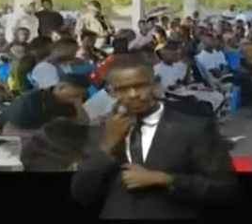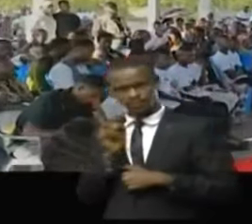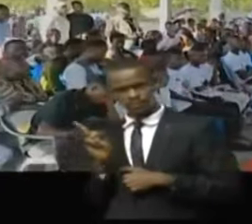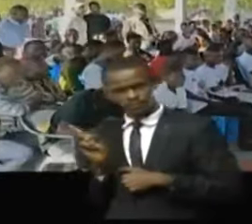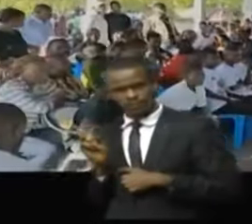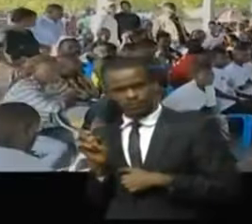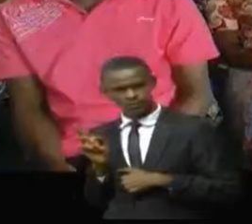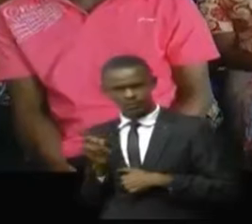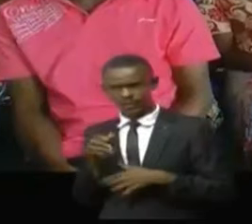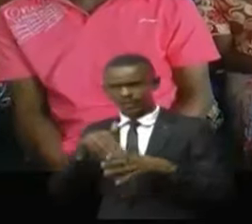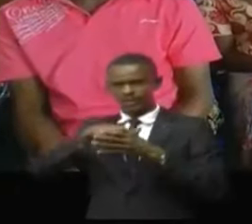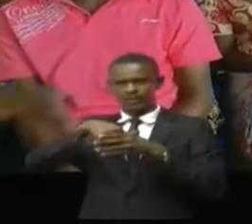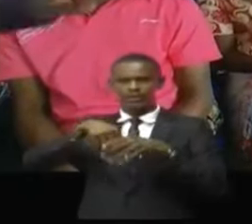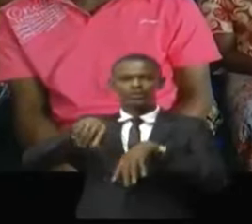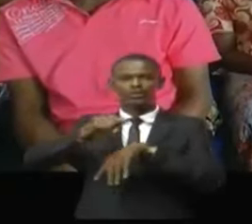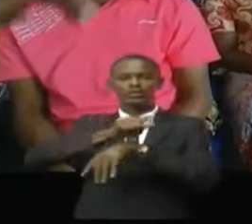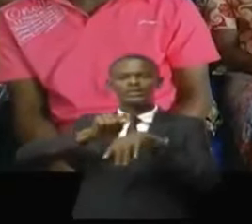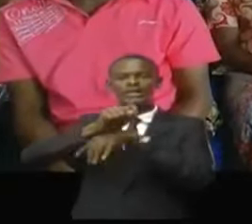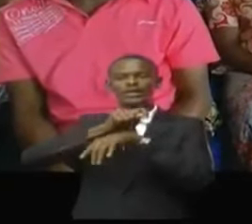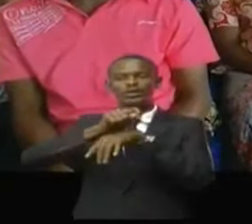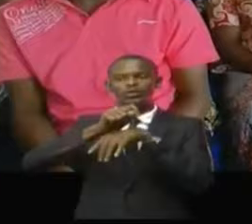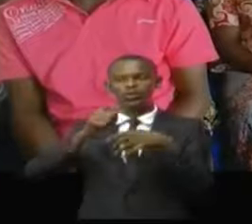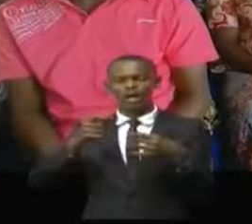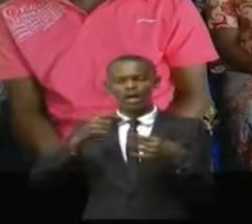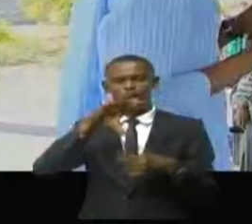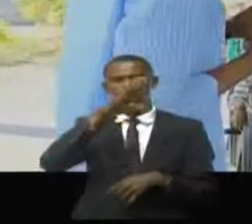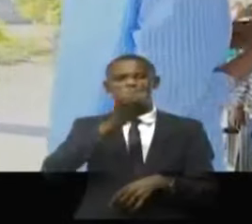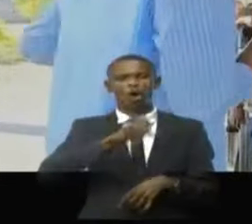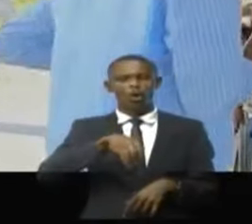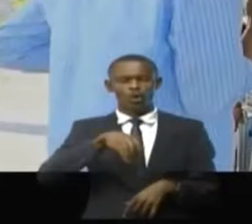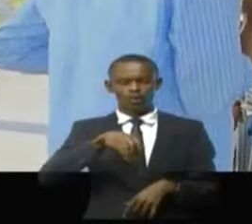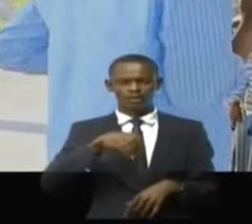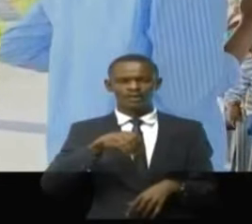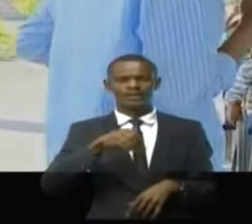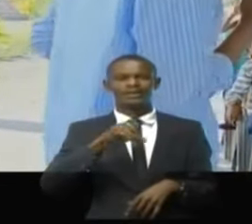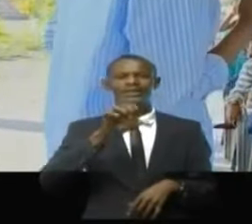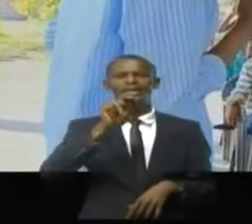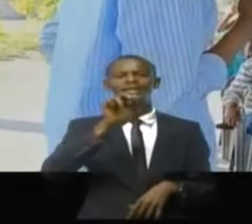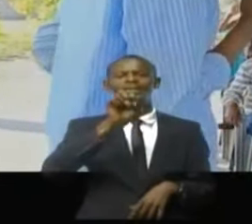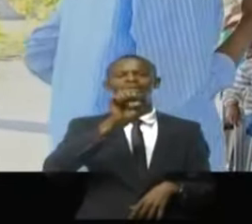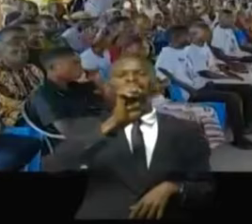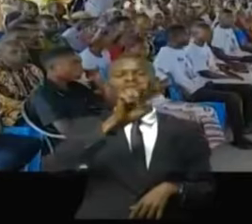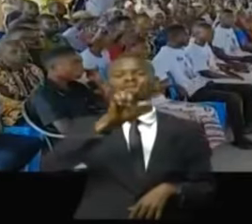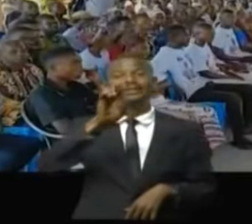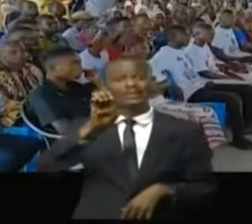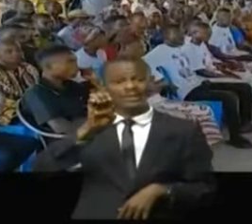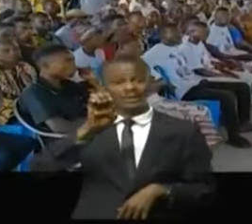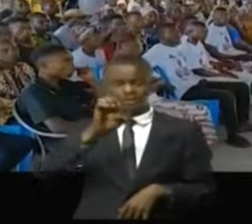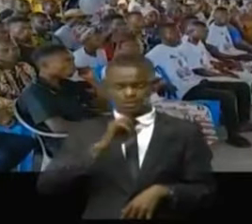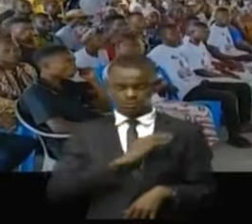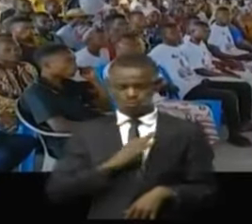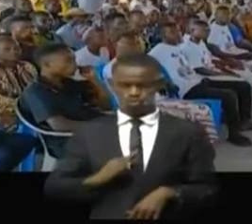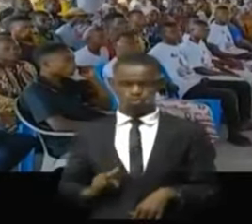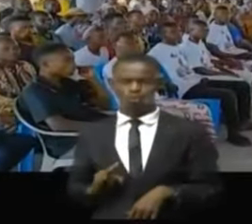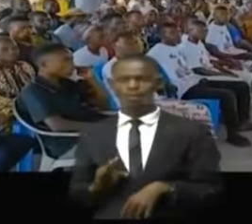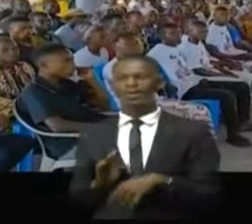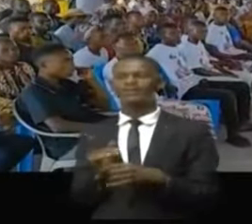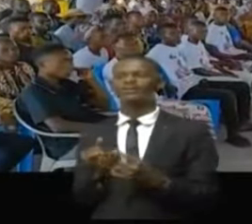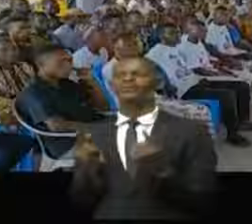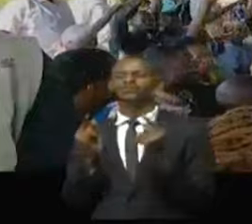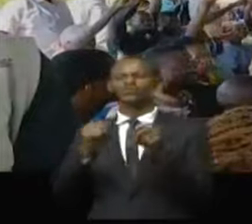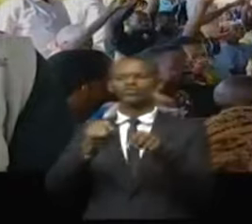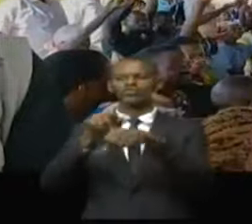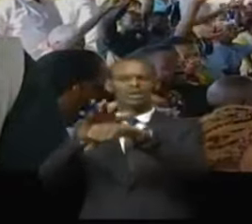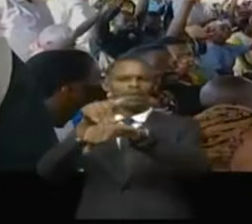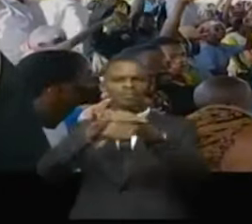sensibiliser ses administrés sur les questions de l'heure. Le bourgmestre de la commune de Lantélé, Franck Mozolamé, souhaite aller à la rencontre des mouvements